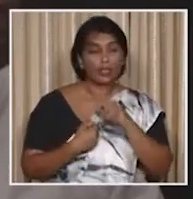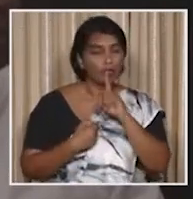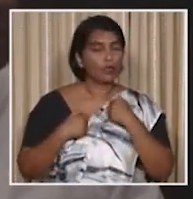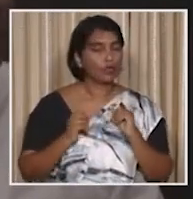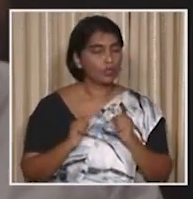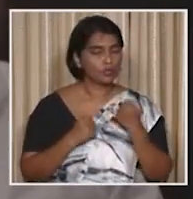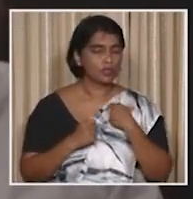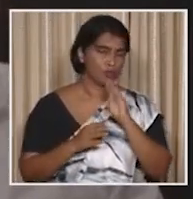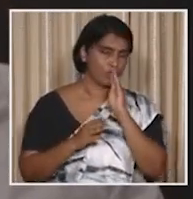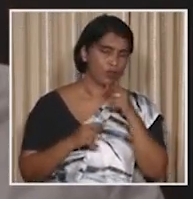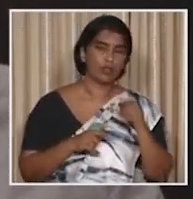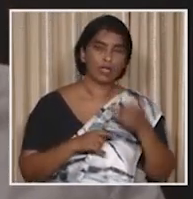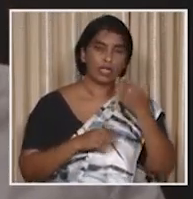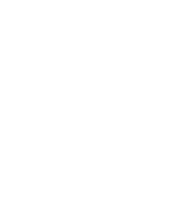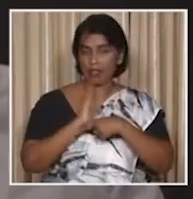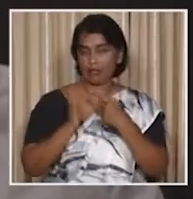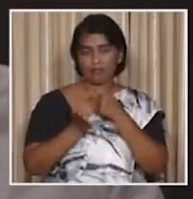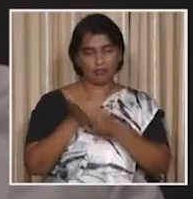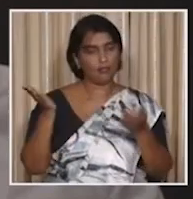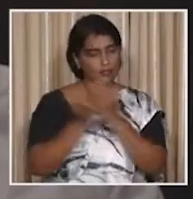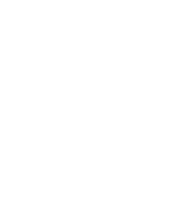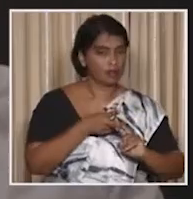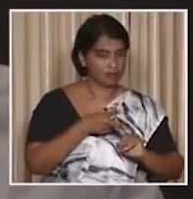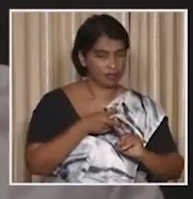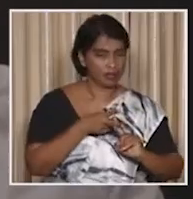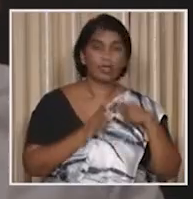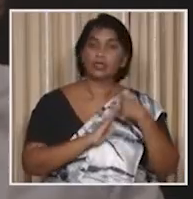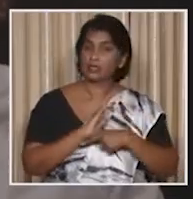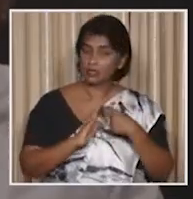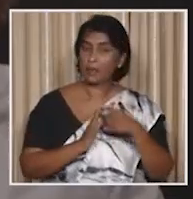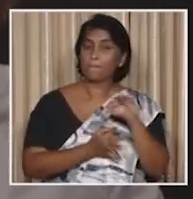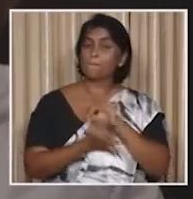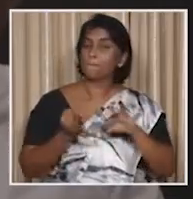උත්සාහ කරේ එක පැත්තකින් ඉන්දුලංකා කිවිසුම අනිත් පැත්තෙන් ශ්‍රී ලංකා